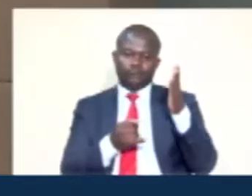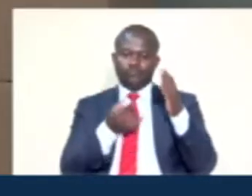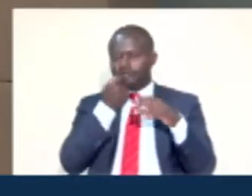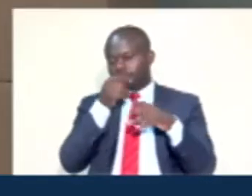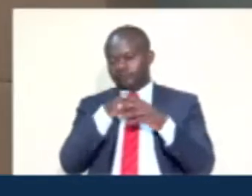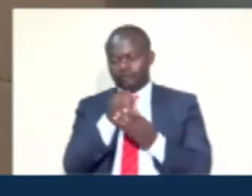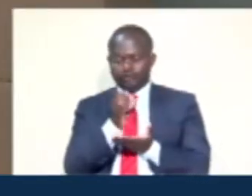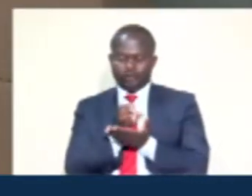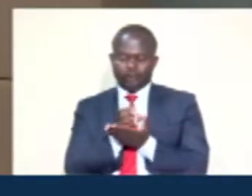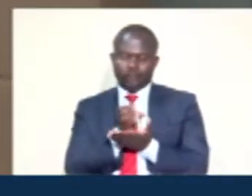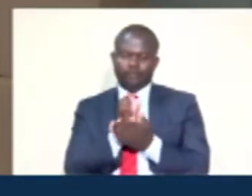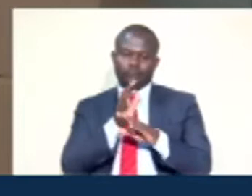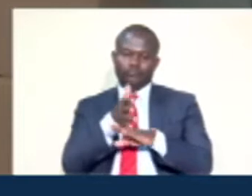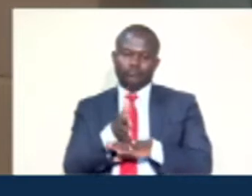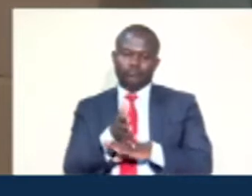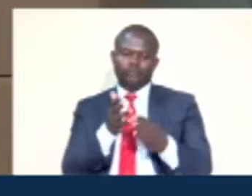igizwe n'uducupa turenga